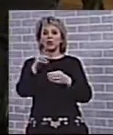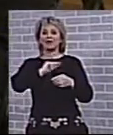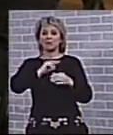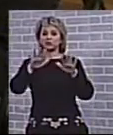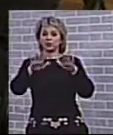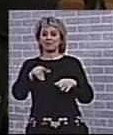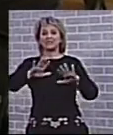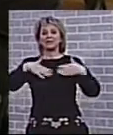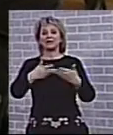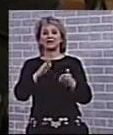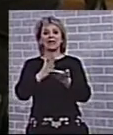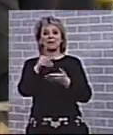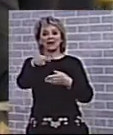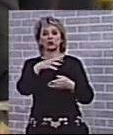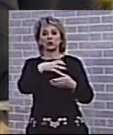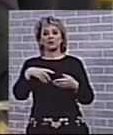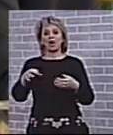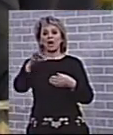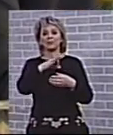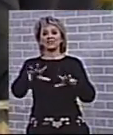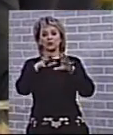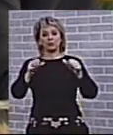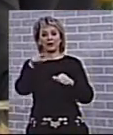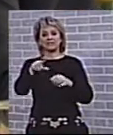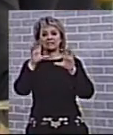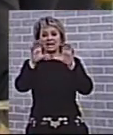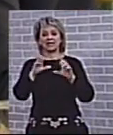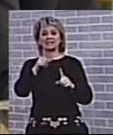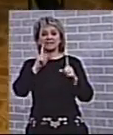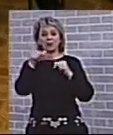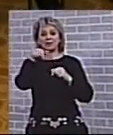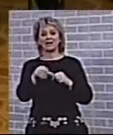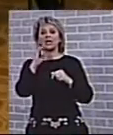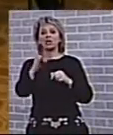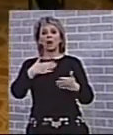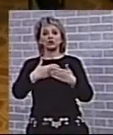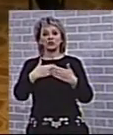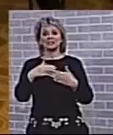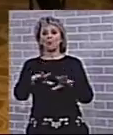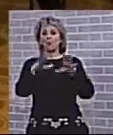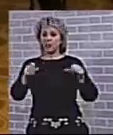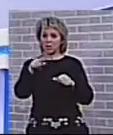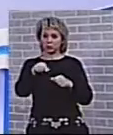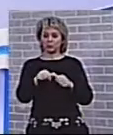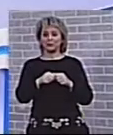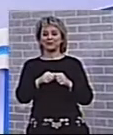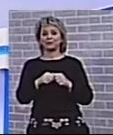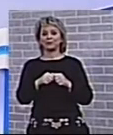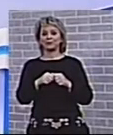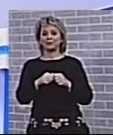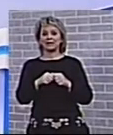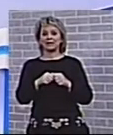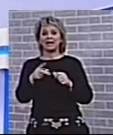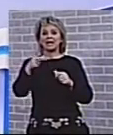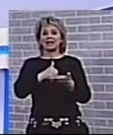мест. Предложения направят губернатору в областное правительство, законодательное собрание и общественную палату.